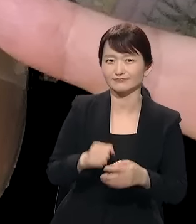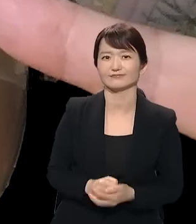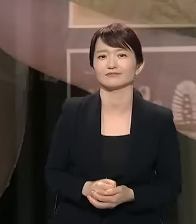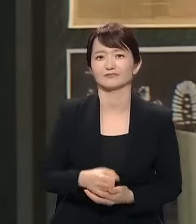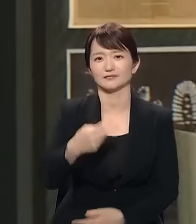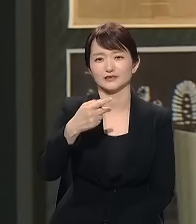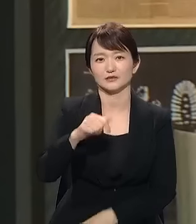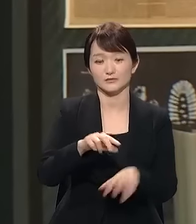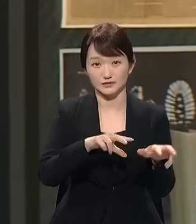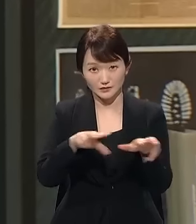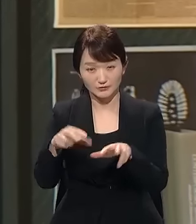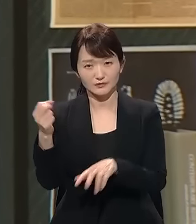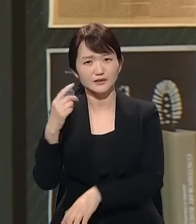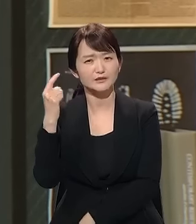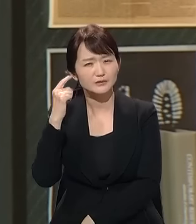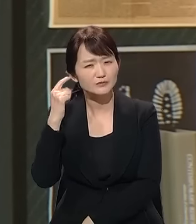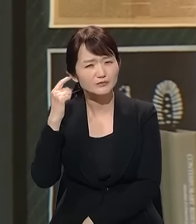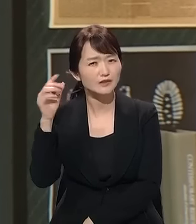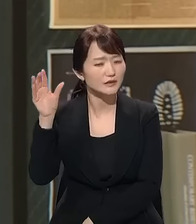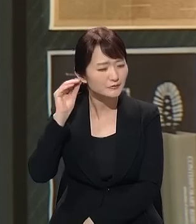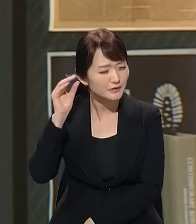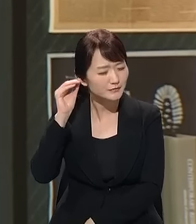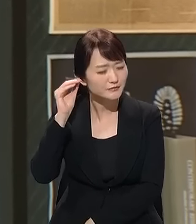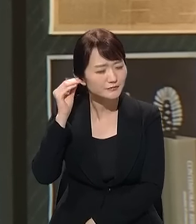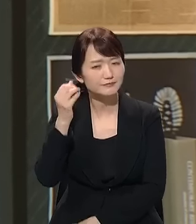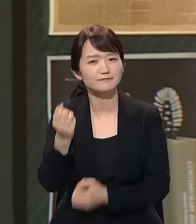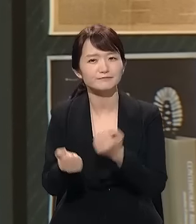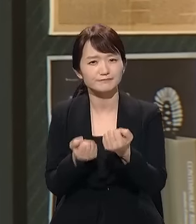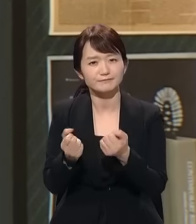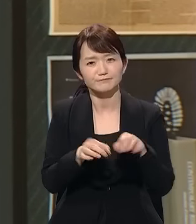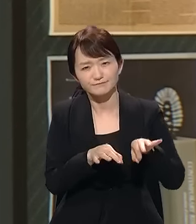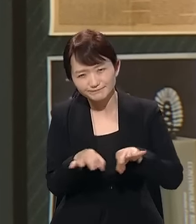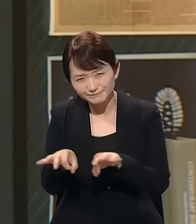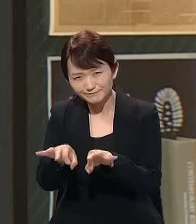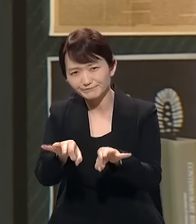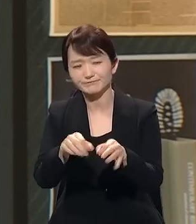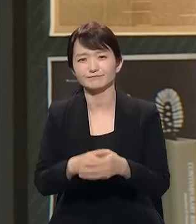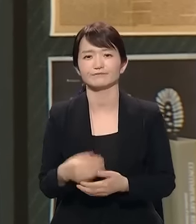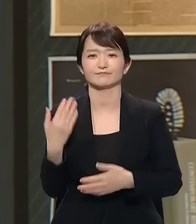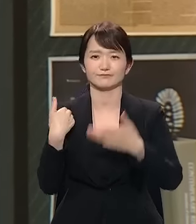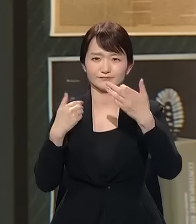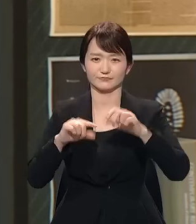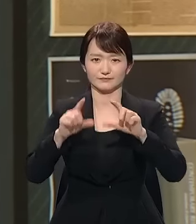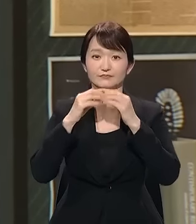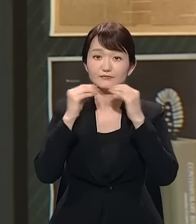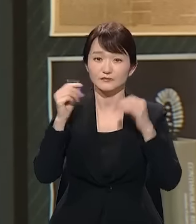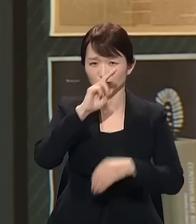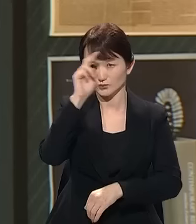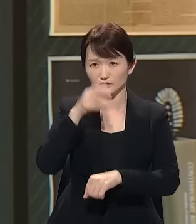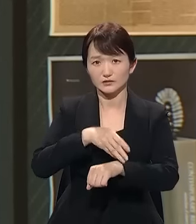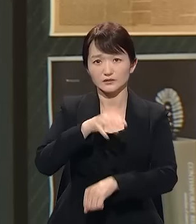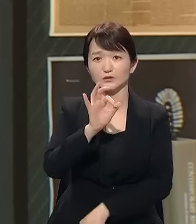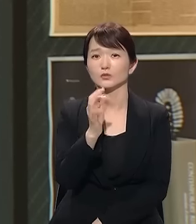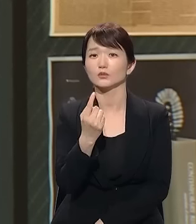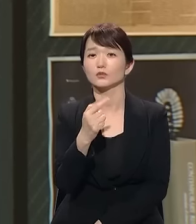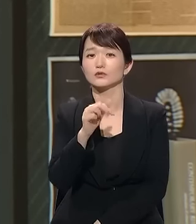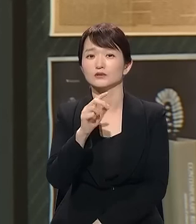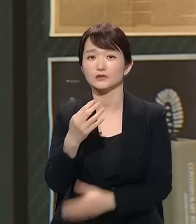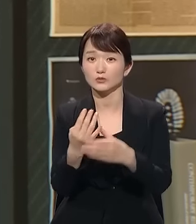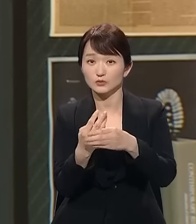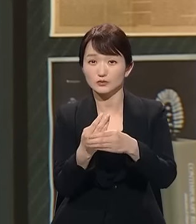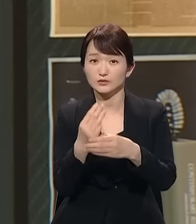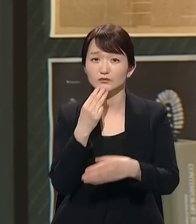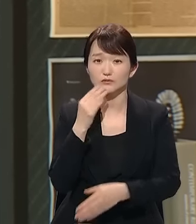다시 보기 귀로 들으면서 자전거 탑니다 하신 주세영님. 자, 지난 18일 토요일 오후 4시 온양온천역에서